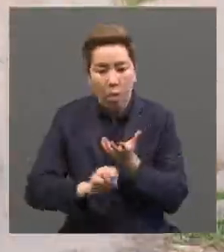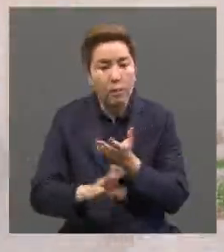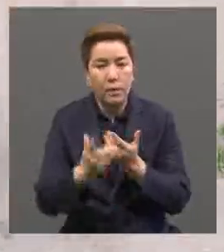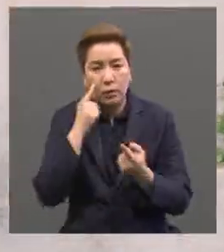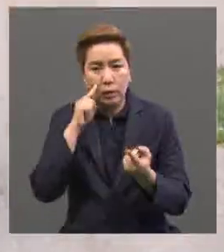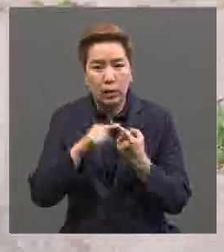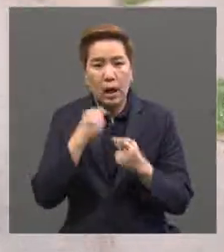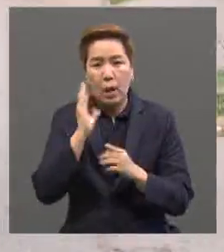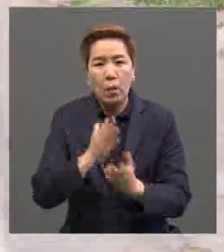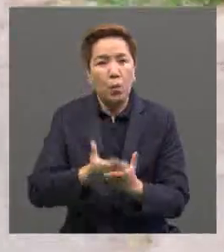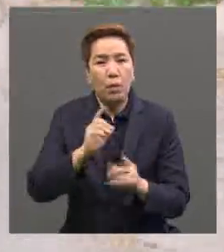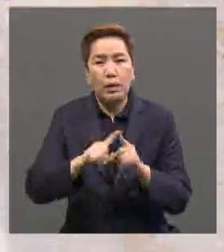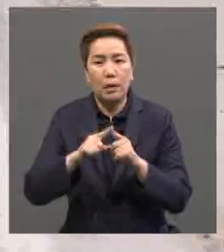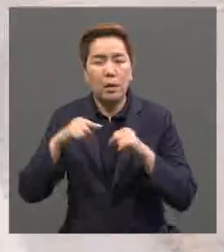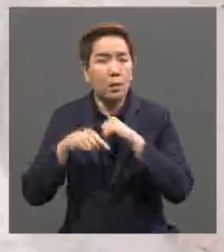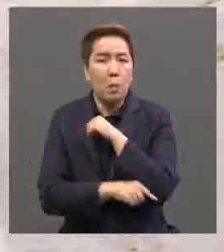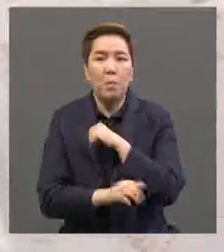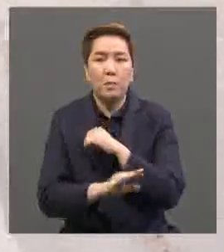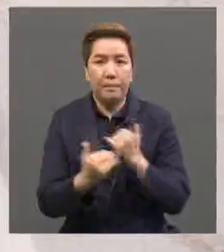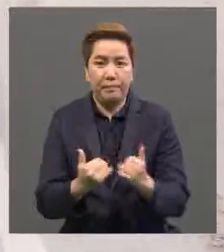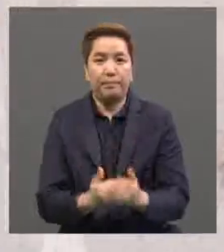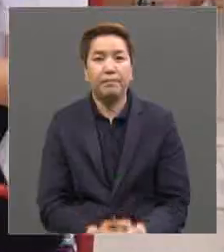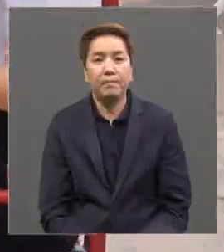ทางไปให้นายทุนหรือการคอร์รัปชั่น